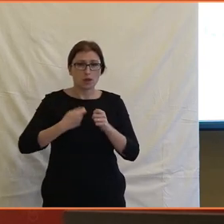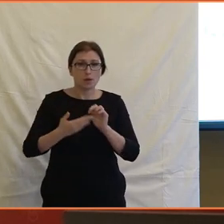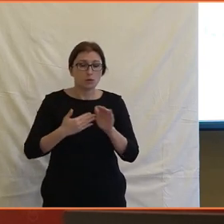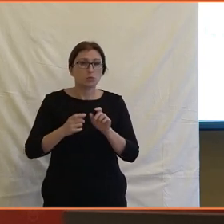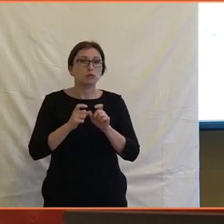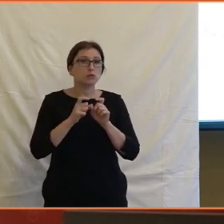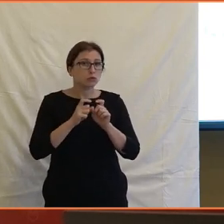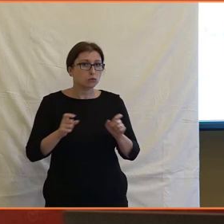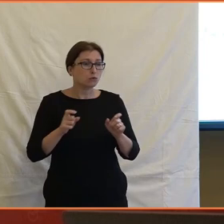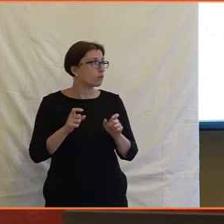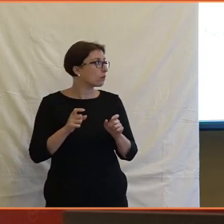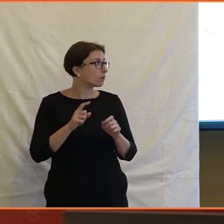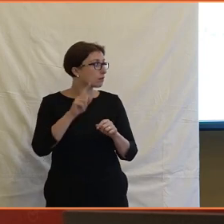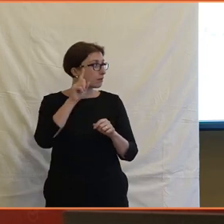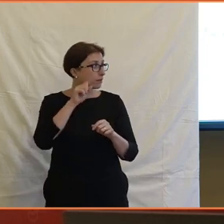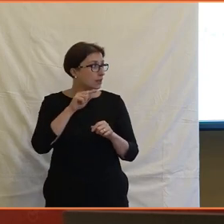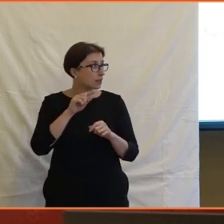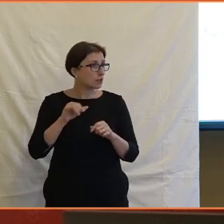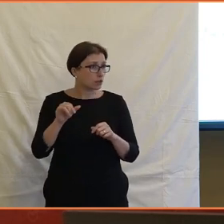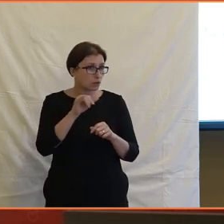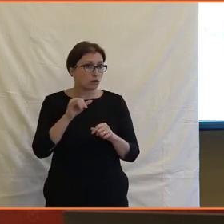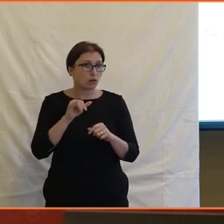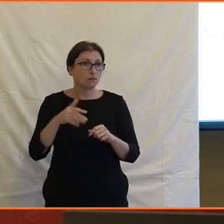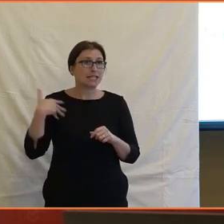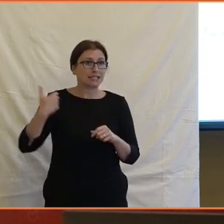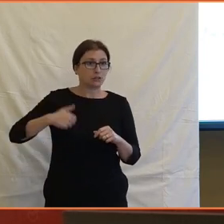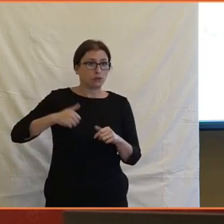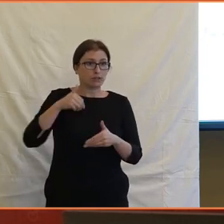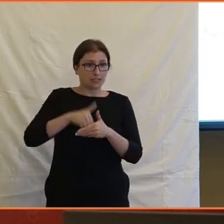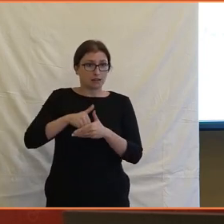je líné dělat věci správně.